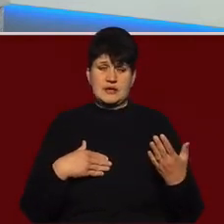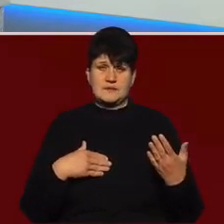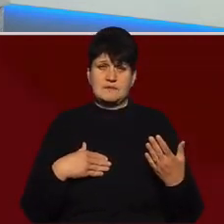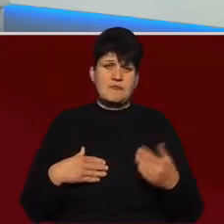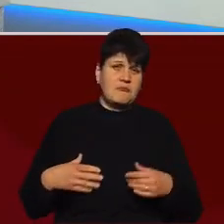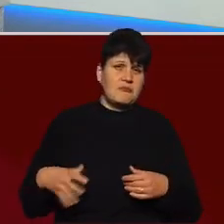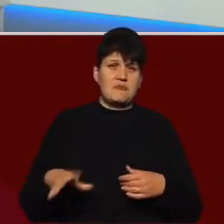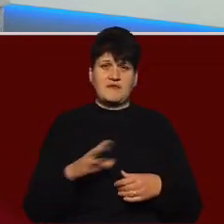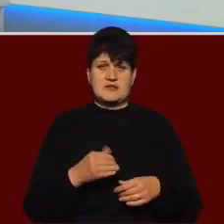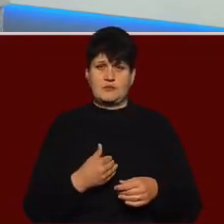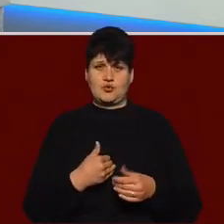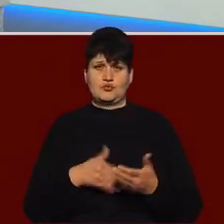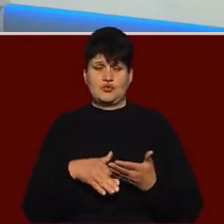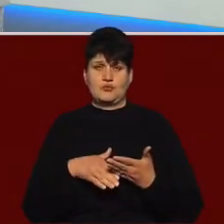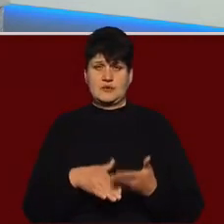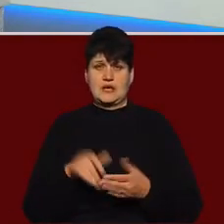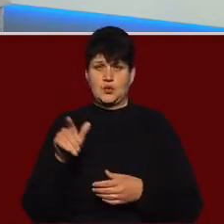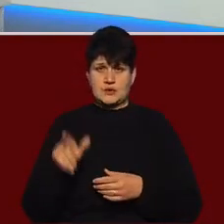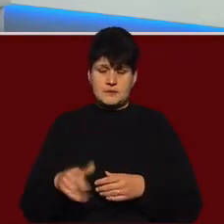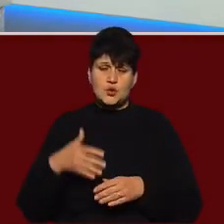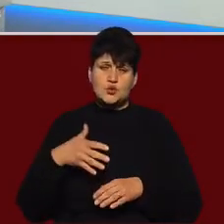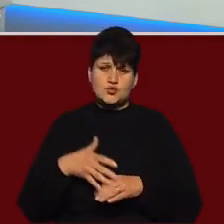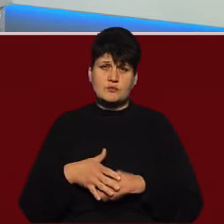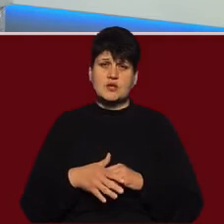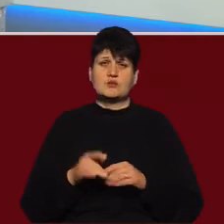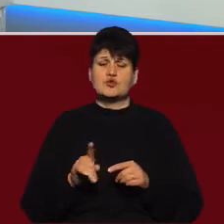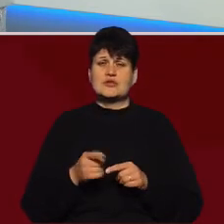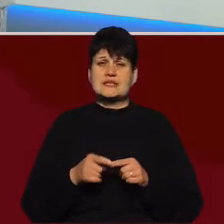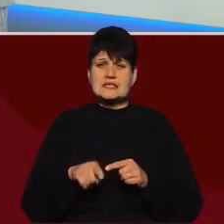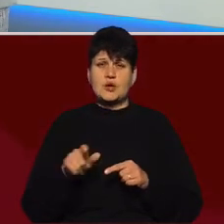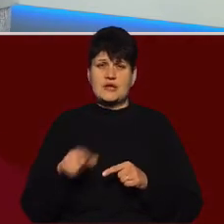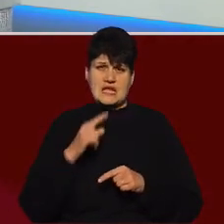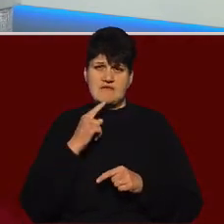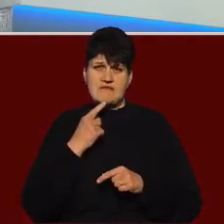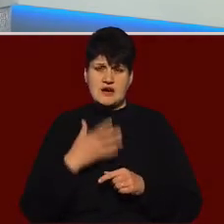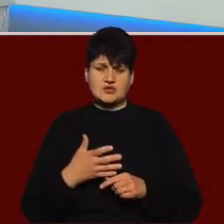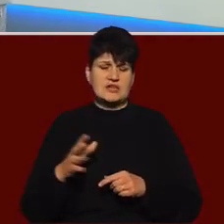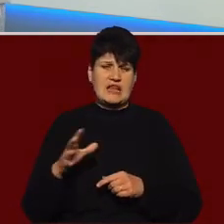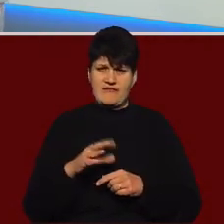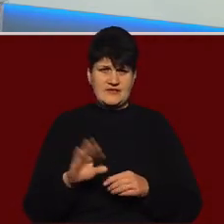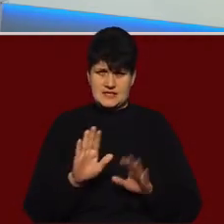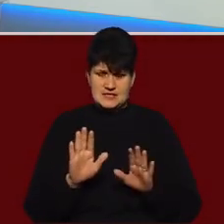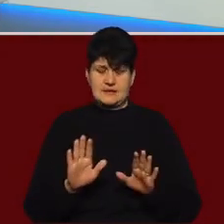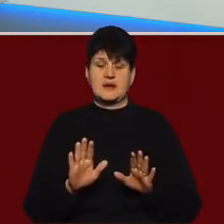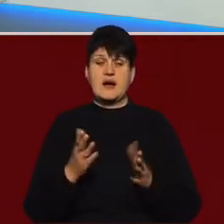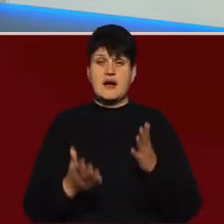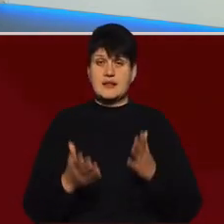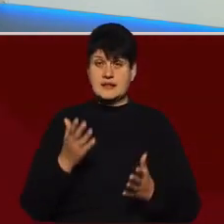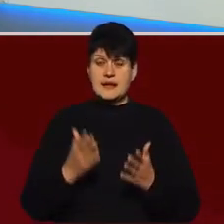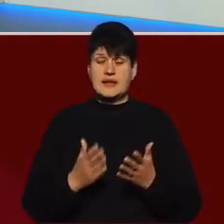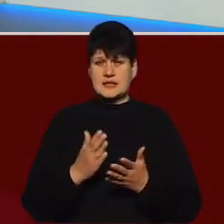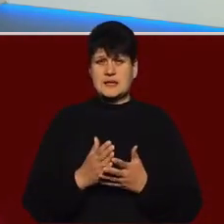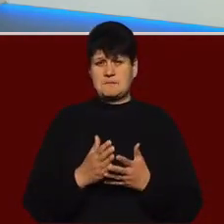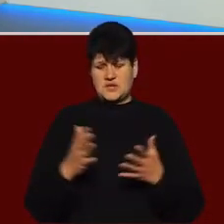хочемо допомогти цій людині, оскільки ми розуміємо, що цій людині вже дещо важко. Ну, не всім, звичайно, але є більшість